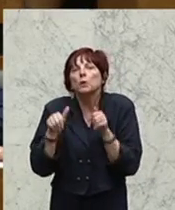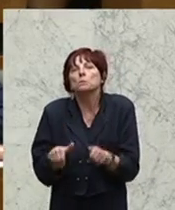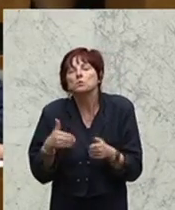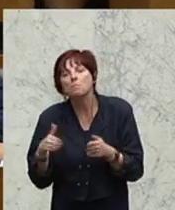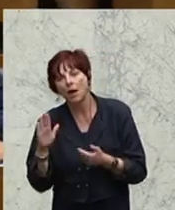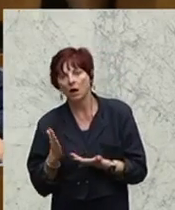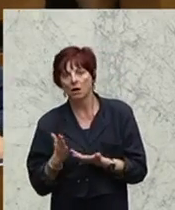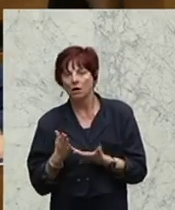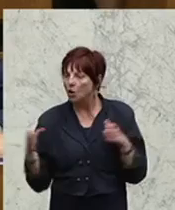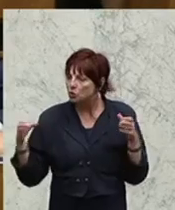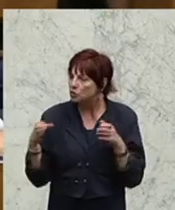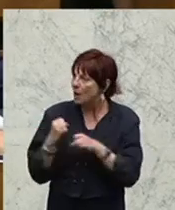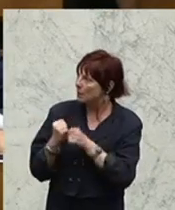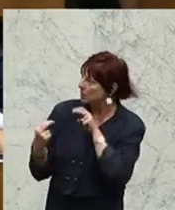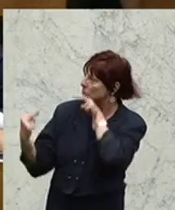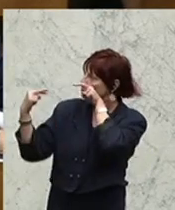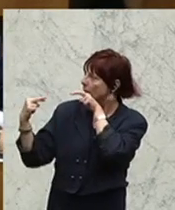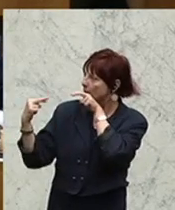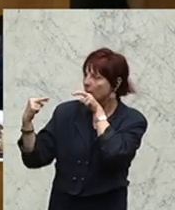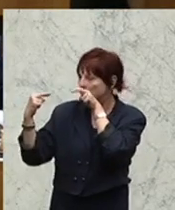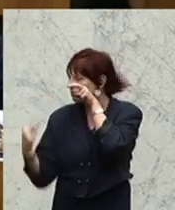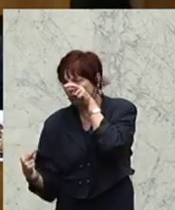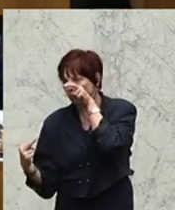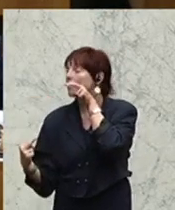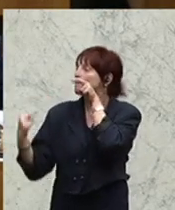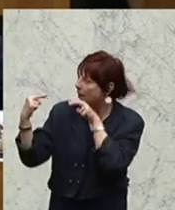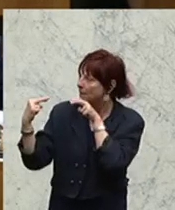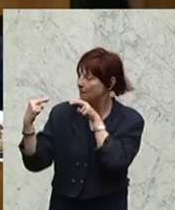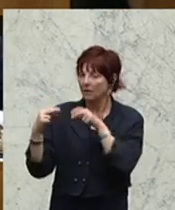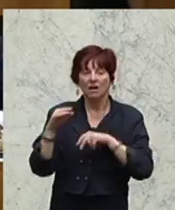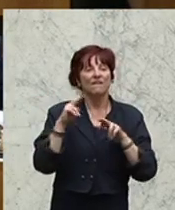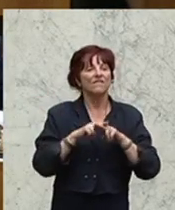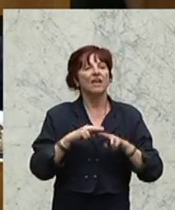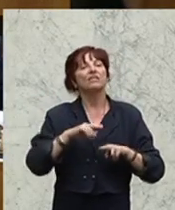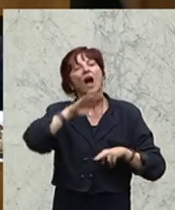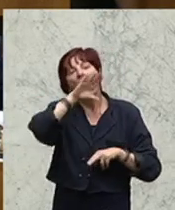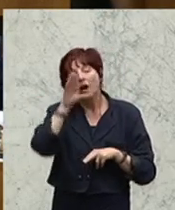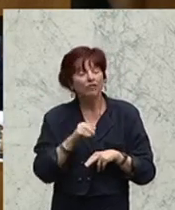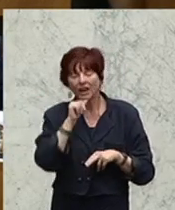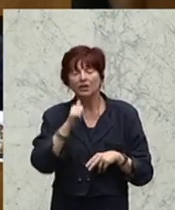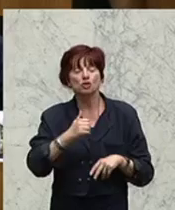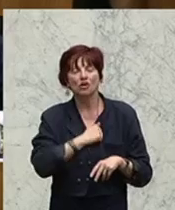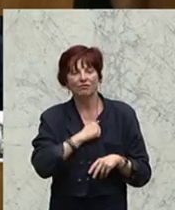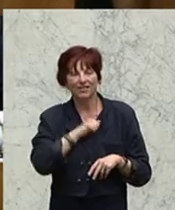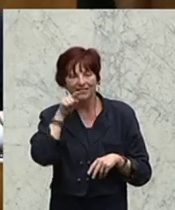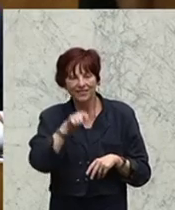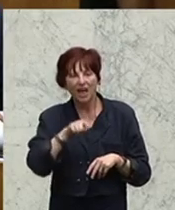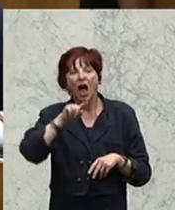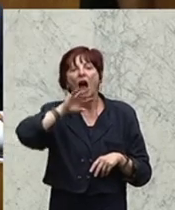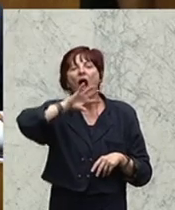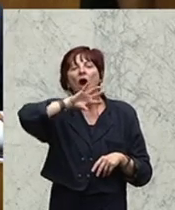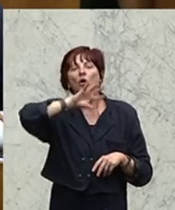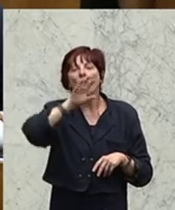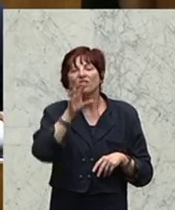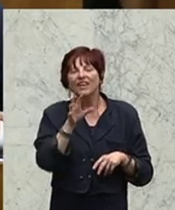eine Kooperation auf Augenhöhe kommen. Wenn wir das nicht schaffen mit Afrika, dann wird sich dieser Kontinent